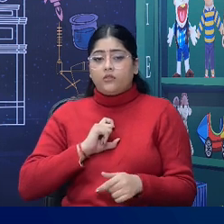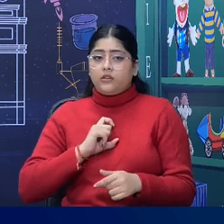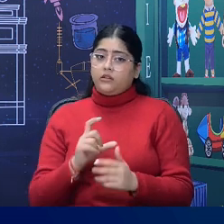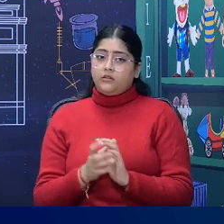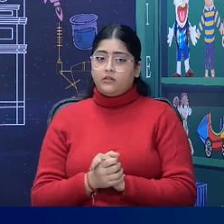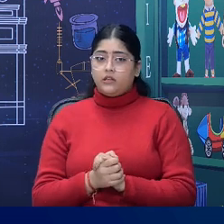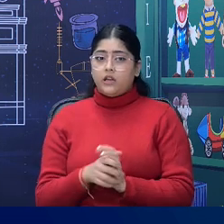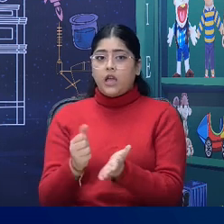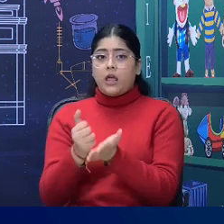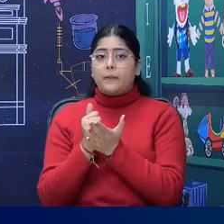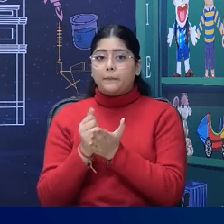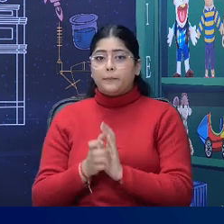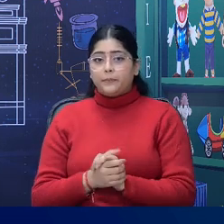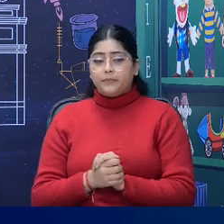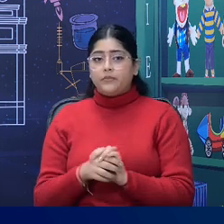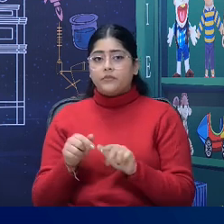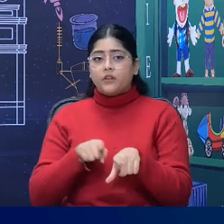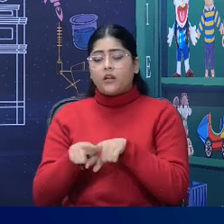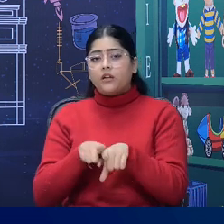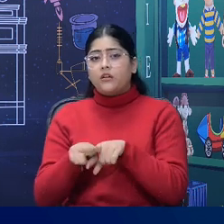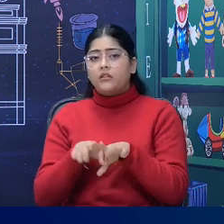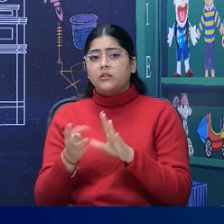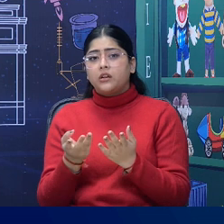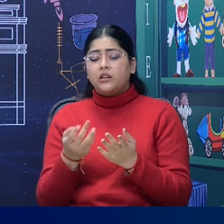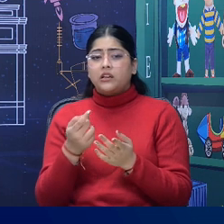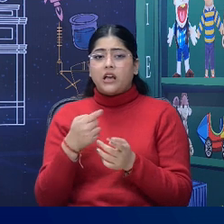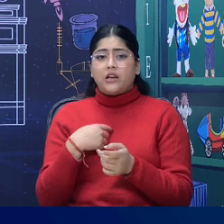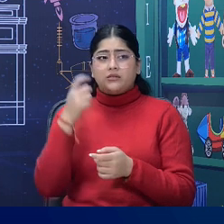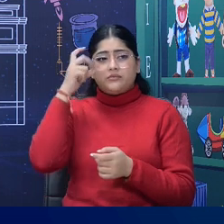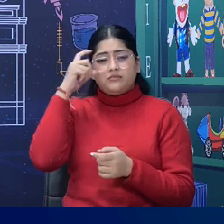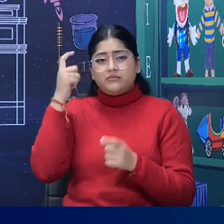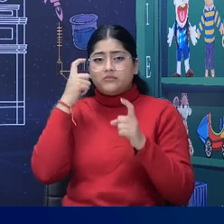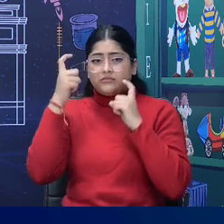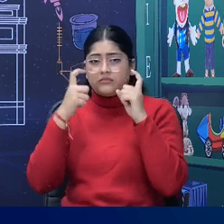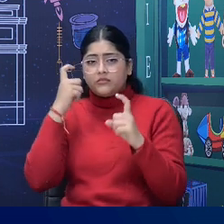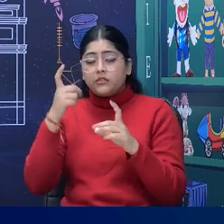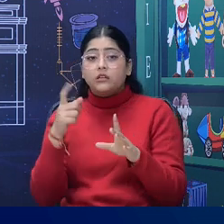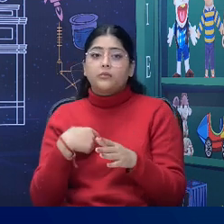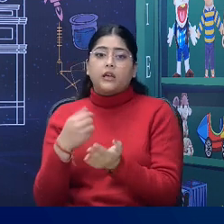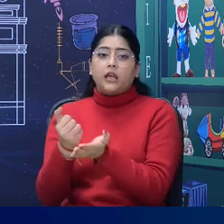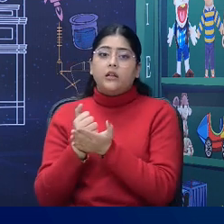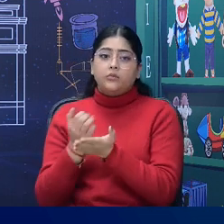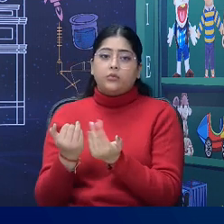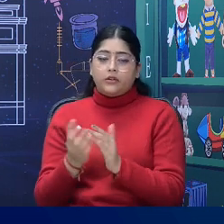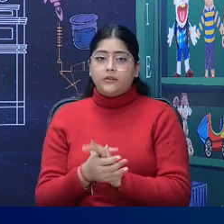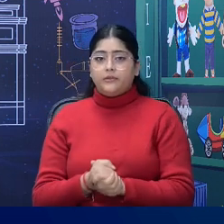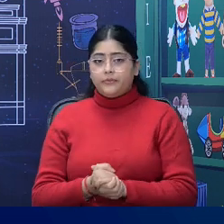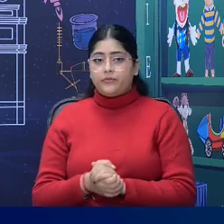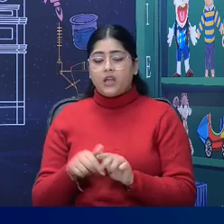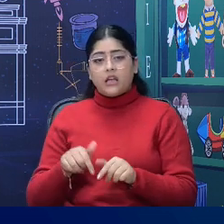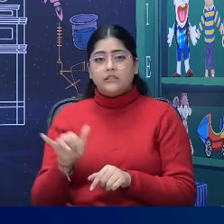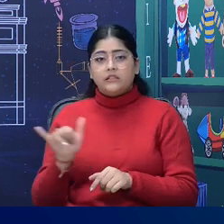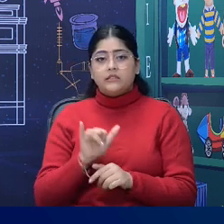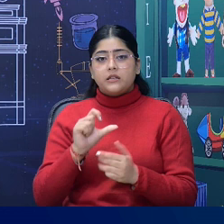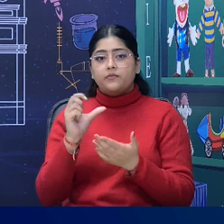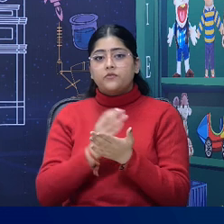लिए नहीं लिखते उनकी बातें इस तरह की होती है कि वह सोचने पर मजबूर कर देती हैं और आज का जो हमारा व्यंग है उसमें भी हम यह देख पाएंगे उनकी विशेषता क्या थी